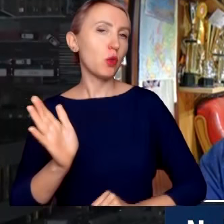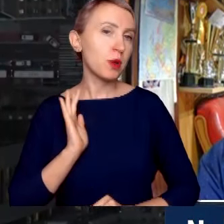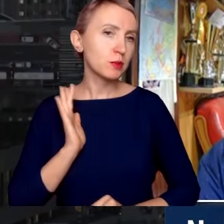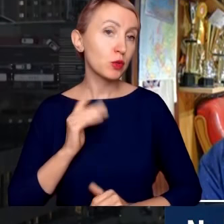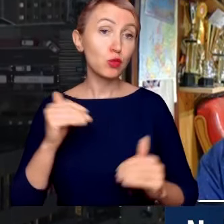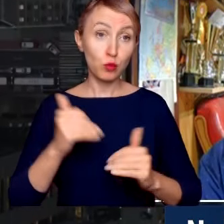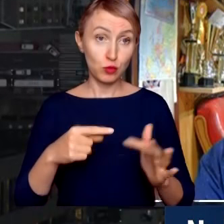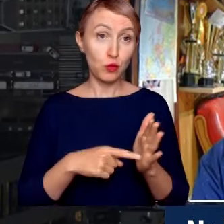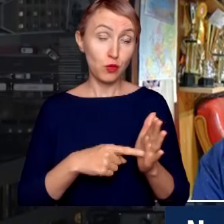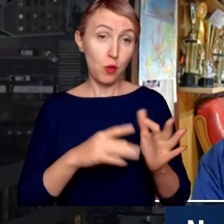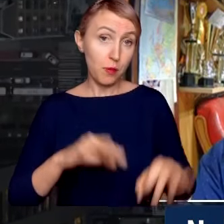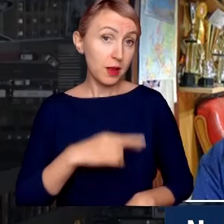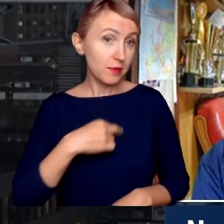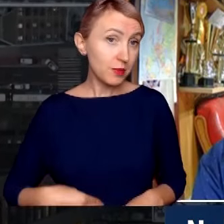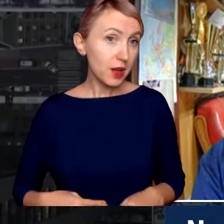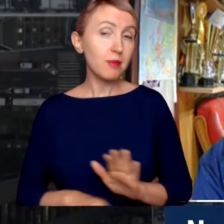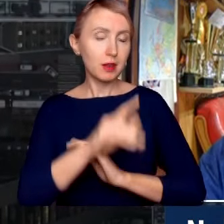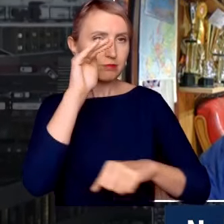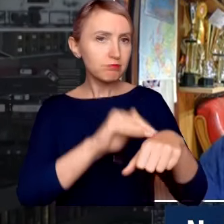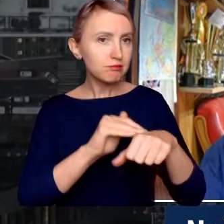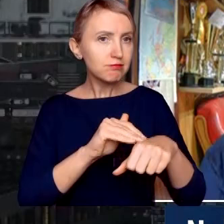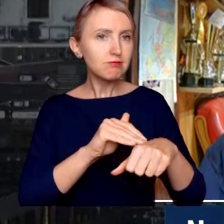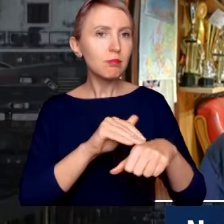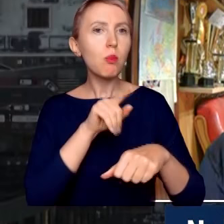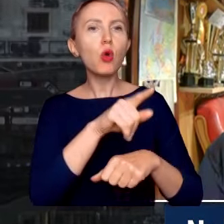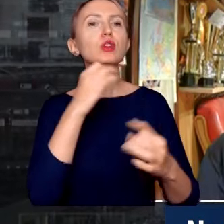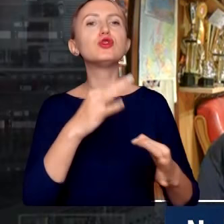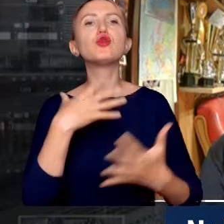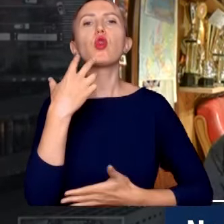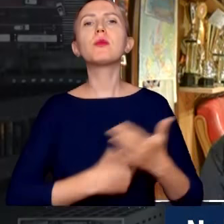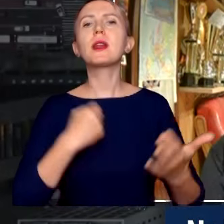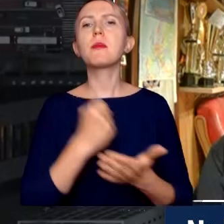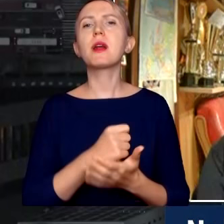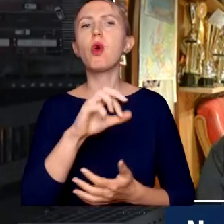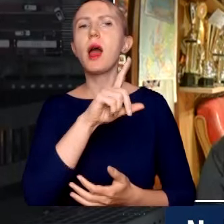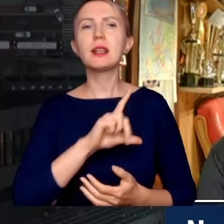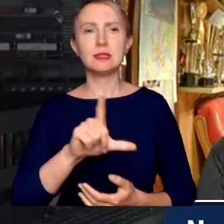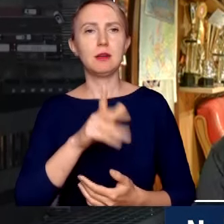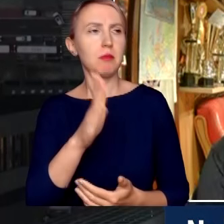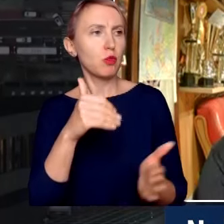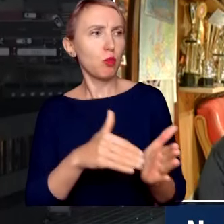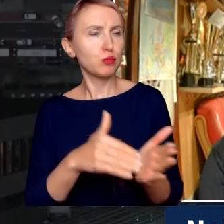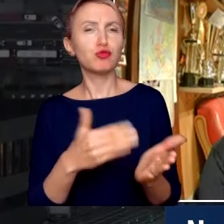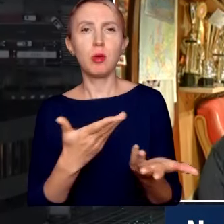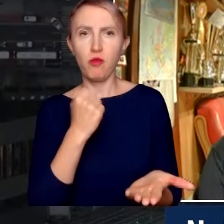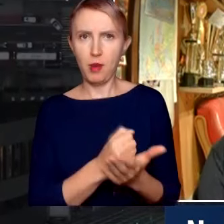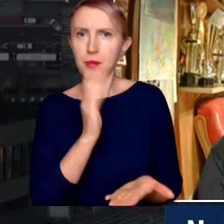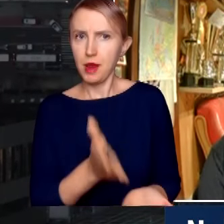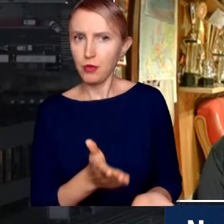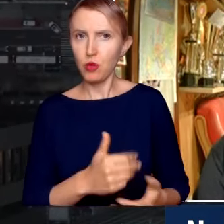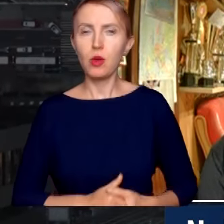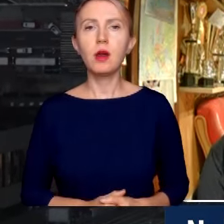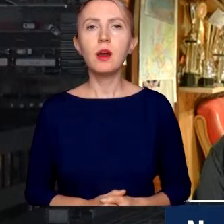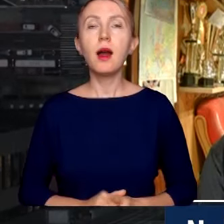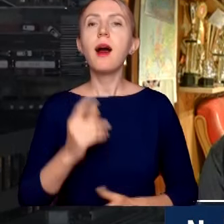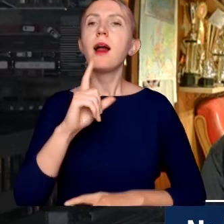te słowa do pana premiera należy skierować, bo on dzisiaj odbiera prawo do azylu tym, którzy rzeczywiście będą potrzebowali tego prawa. A z